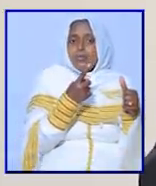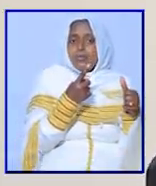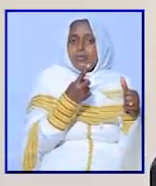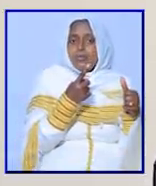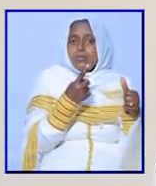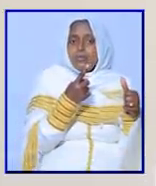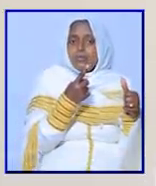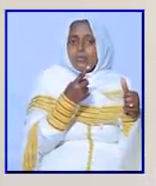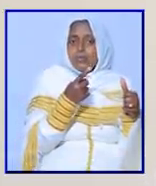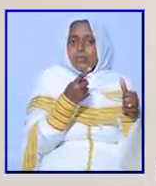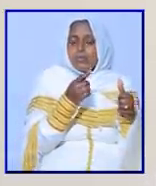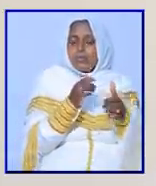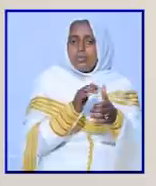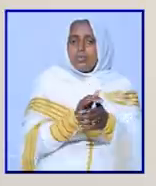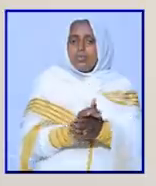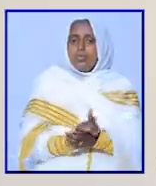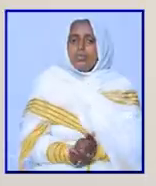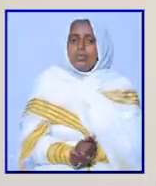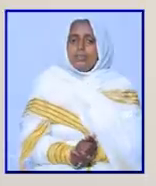አንደኛው